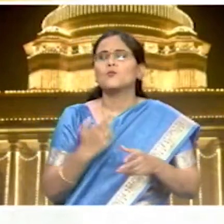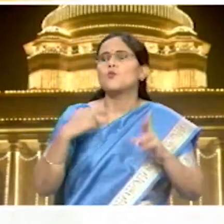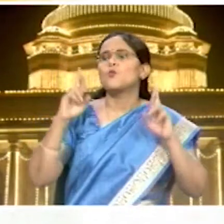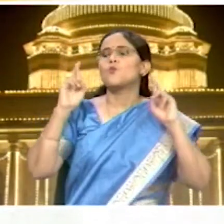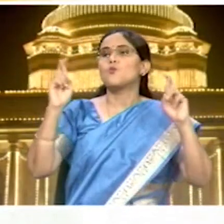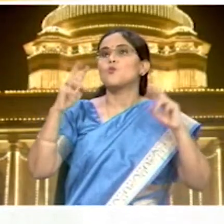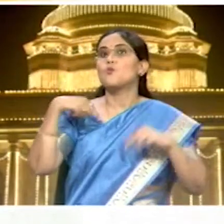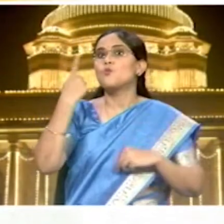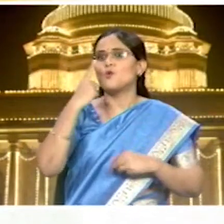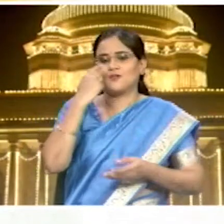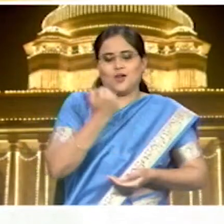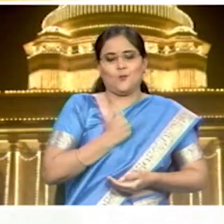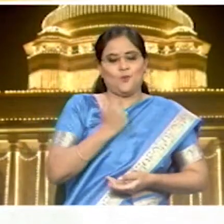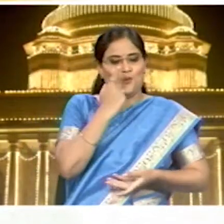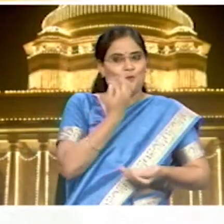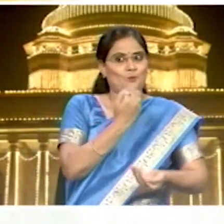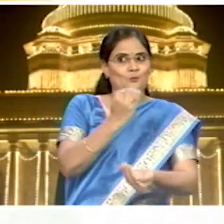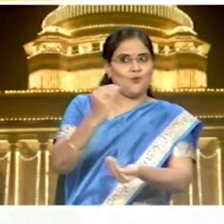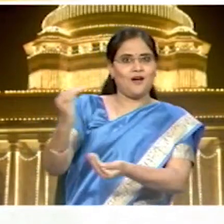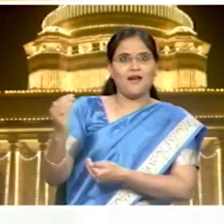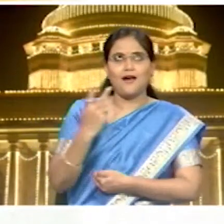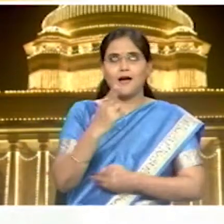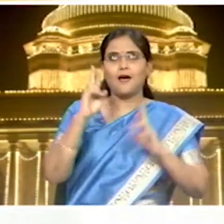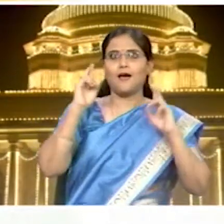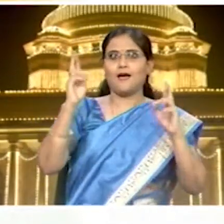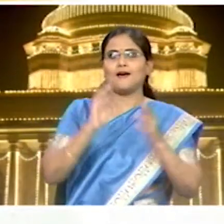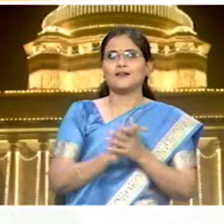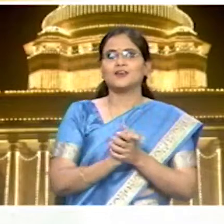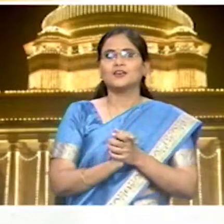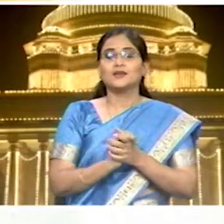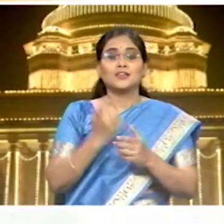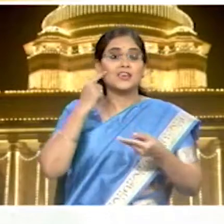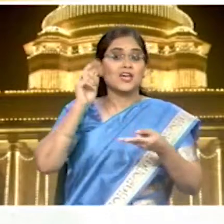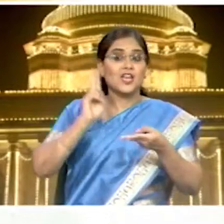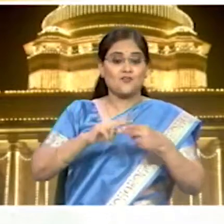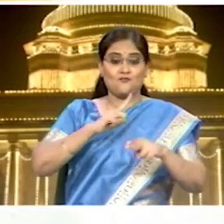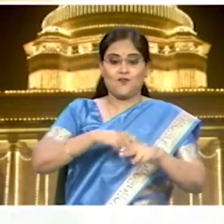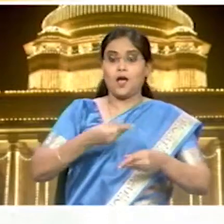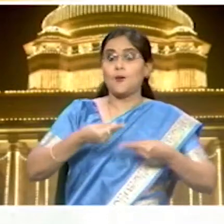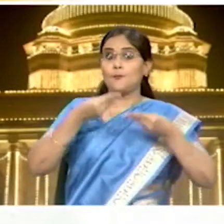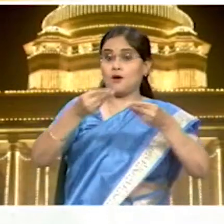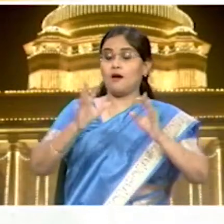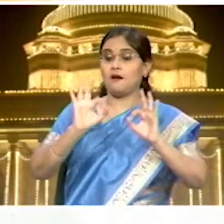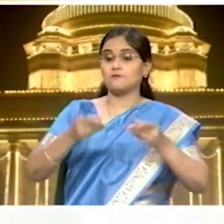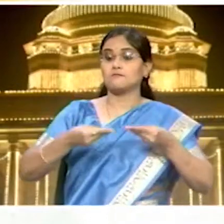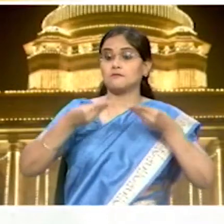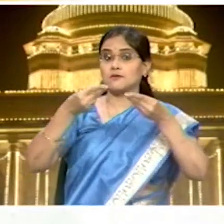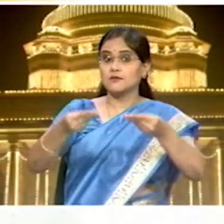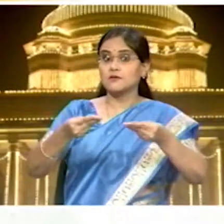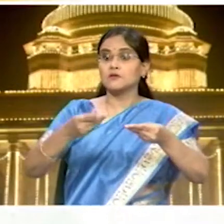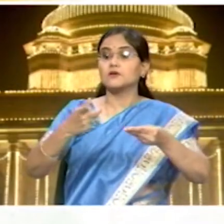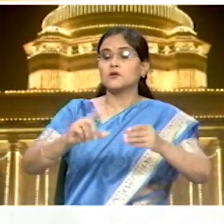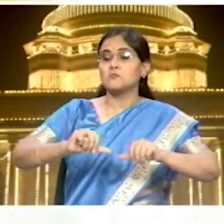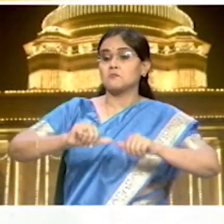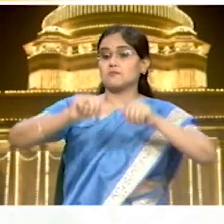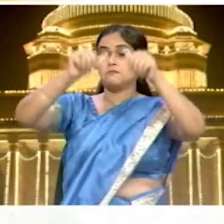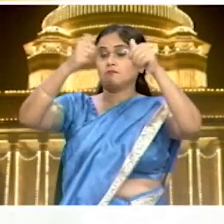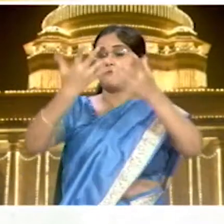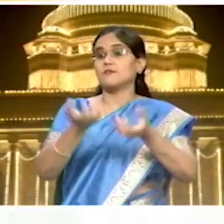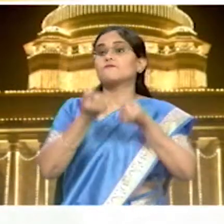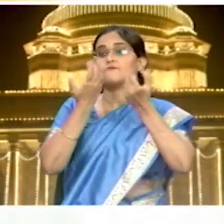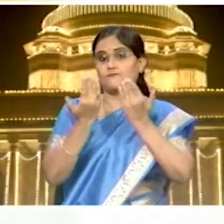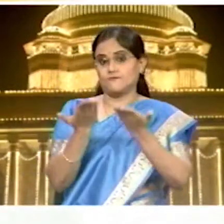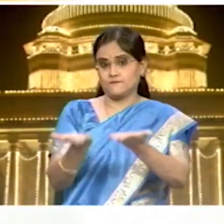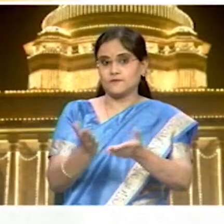हमारी बेटियों पर टिकी हुई है। समुचित अवसर मिलने पर वे शानदार सफलता हासिल कर सकती है।